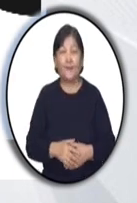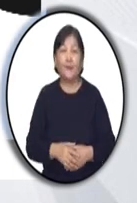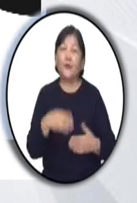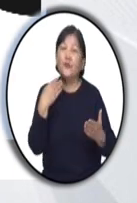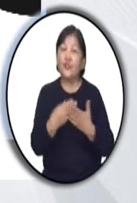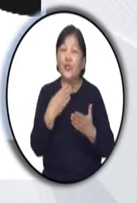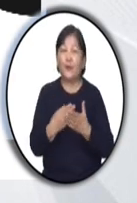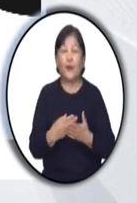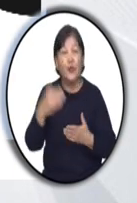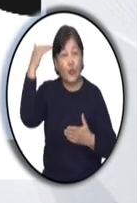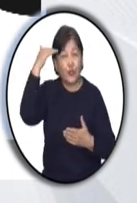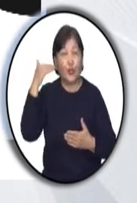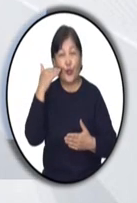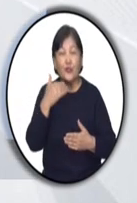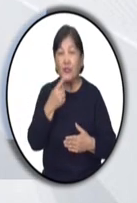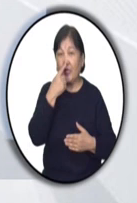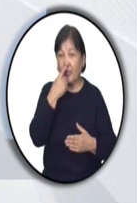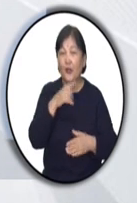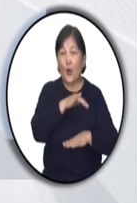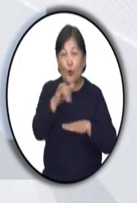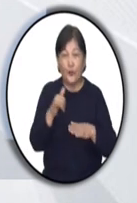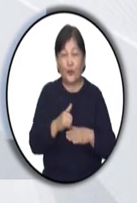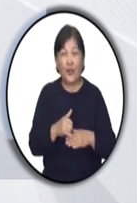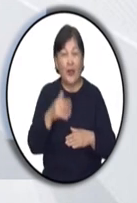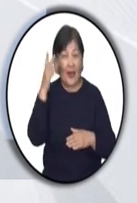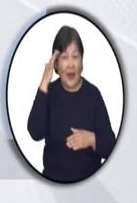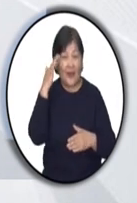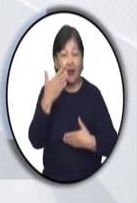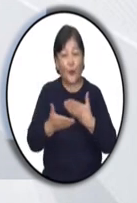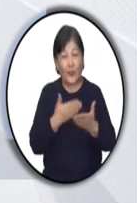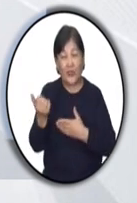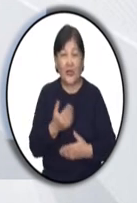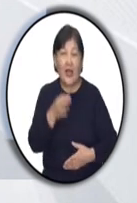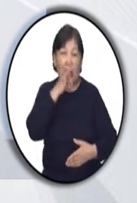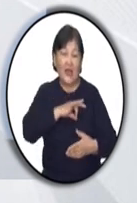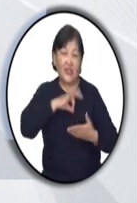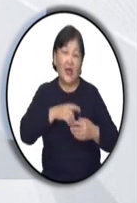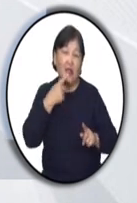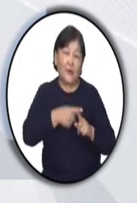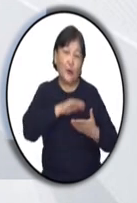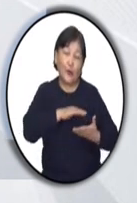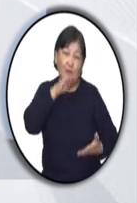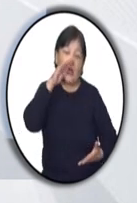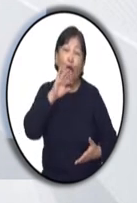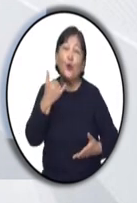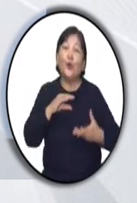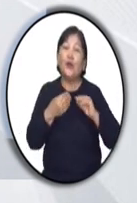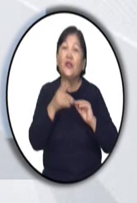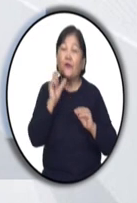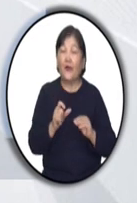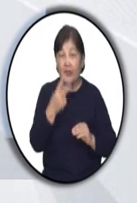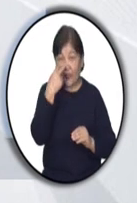туршлагуудыг бүгдээрээ авч үзье. За жишээлбэл Өмнөд Солонгос улс, Хятад улс маань гадаад худалдааныхаа үр ашгийг яаж